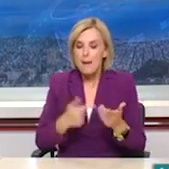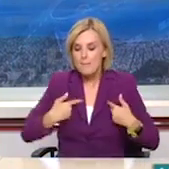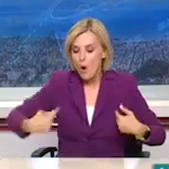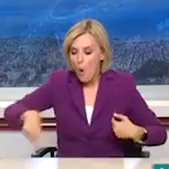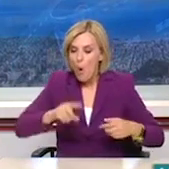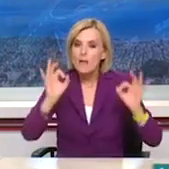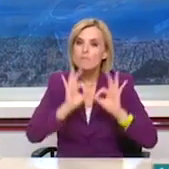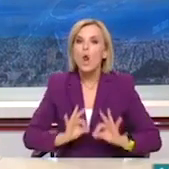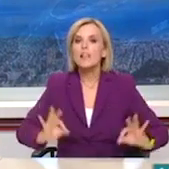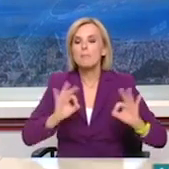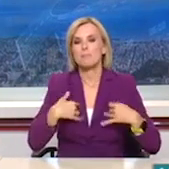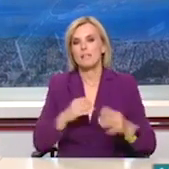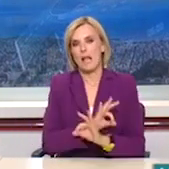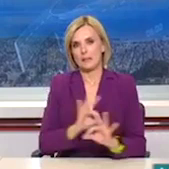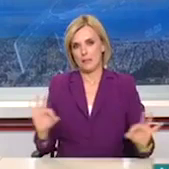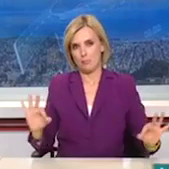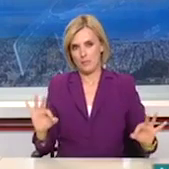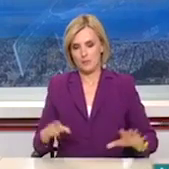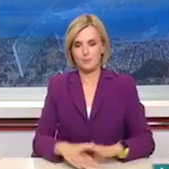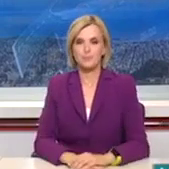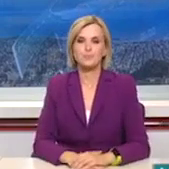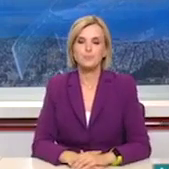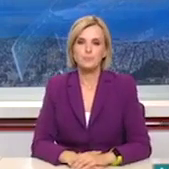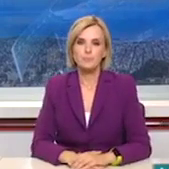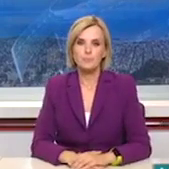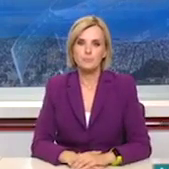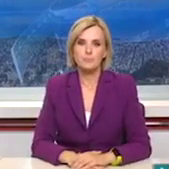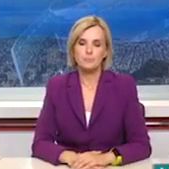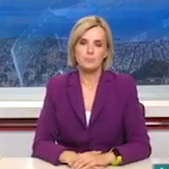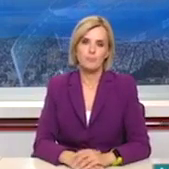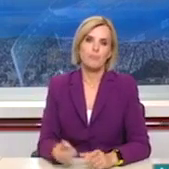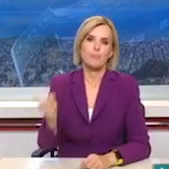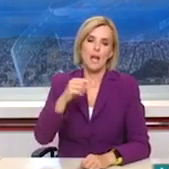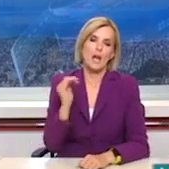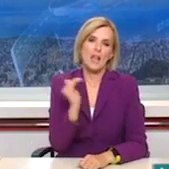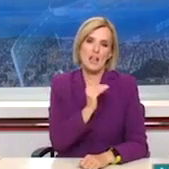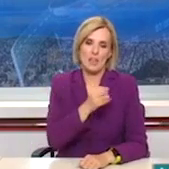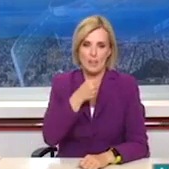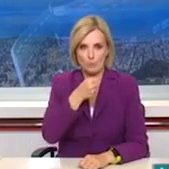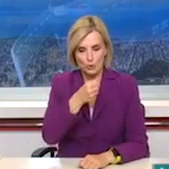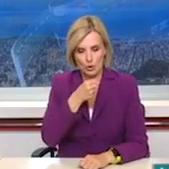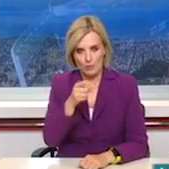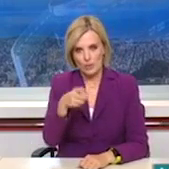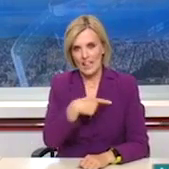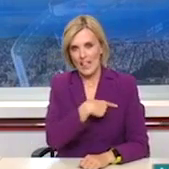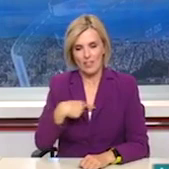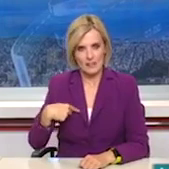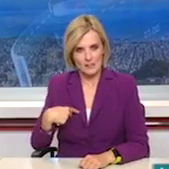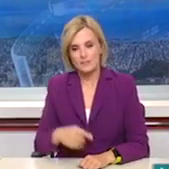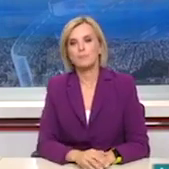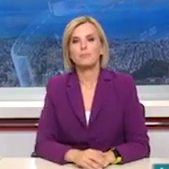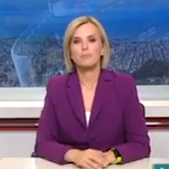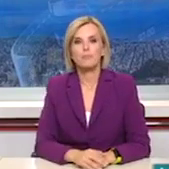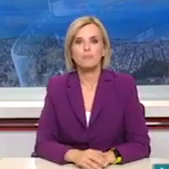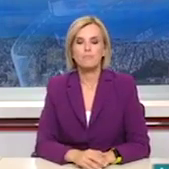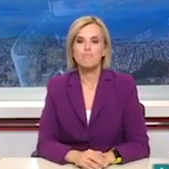δεν το αποκλείω να γίνει. Η κυρία Προκόπη από την ιστοσελίδα newsbomb.gr. Κύριε καθηγητά, μπορούν να λειτουργήσουν